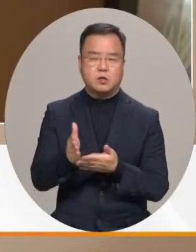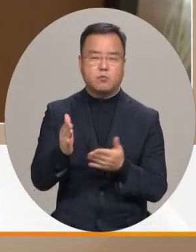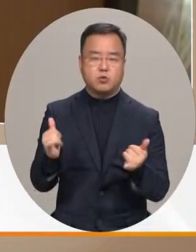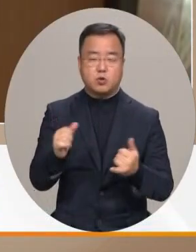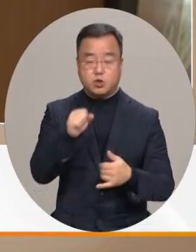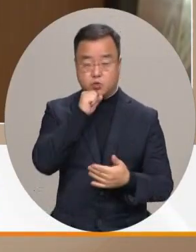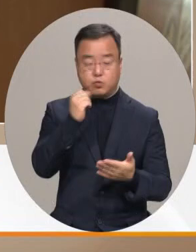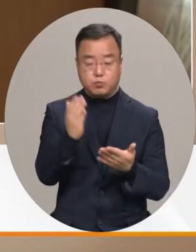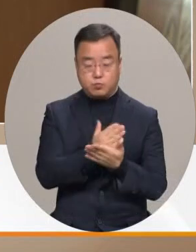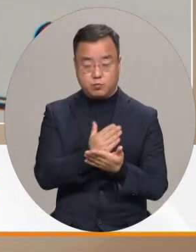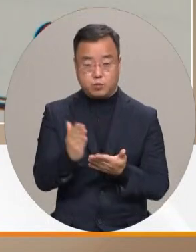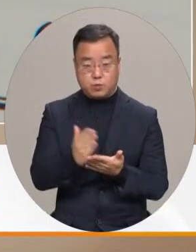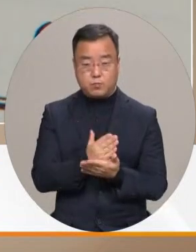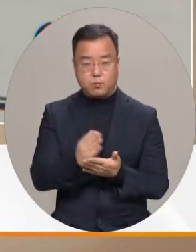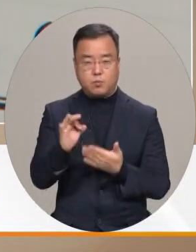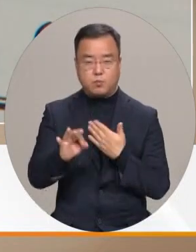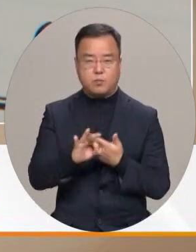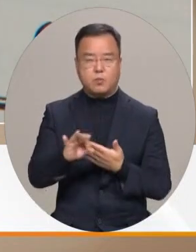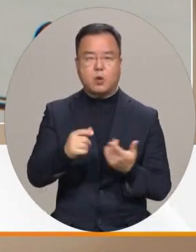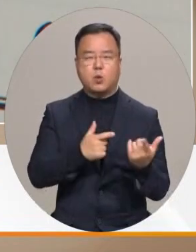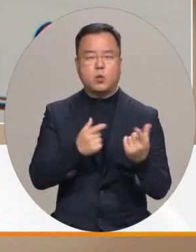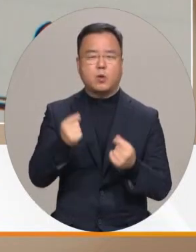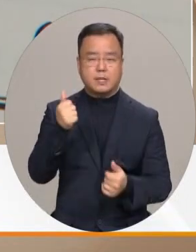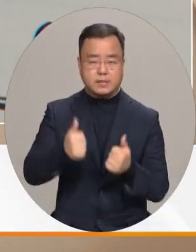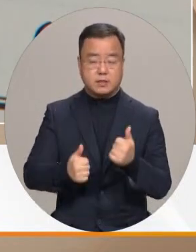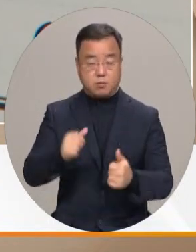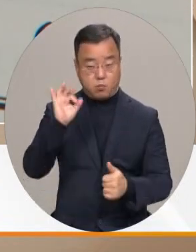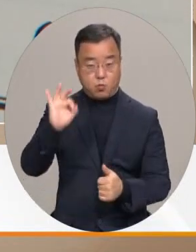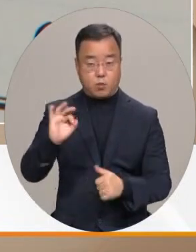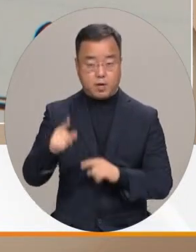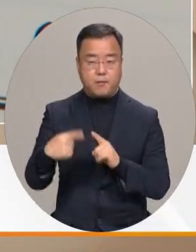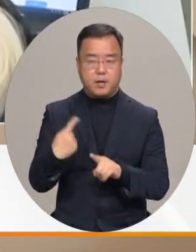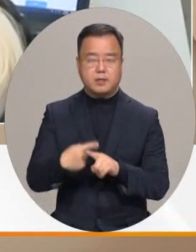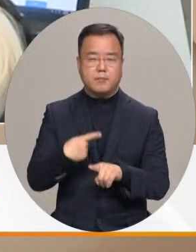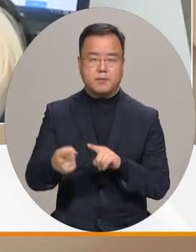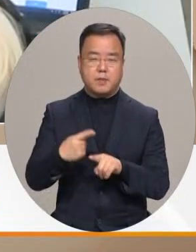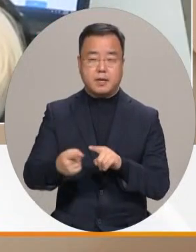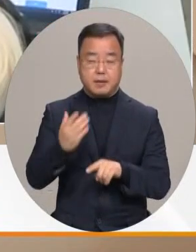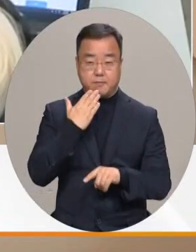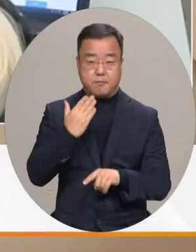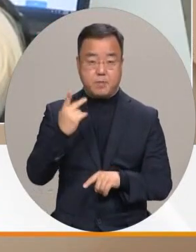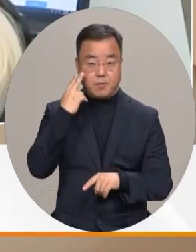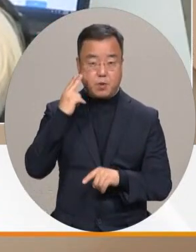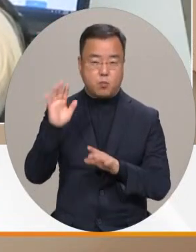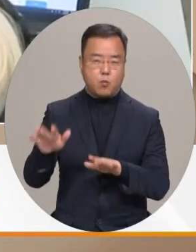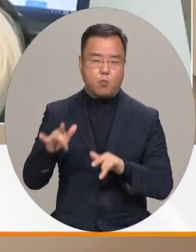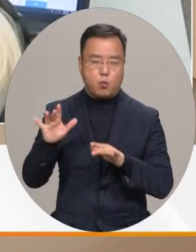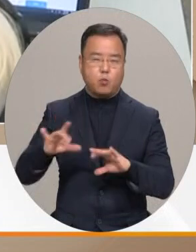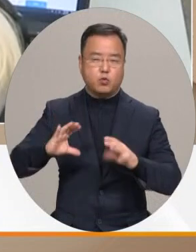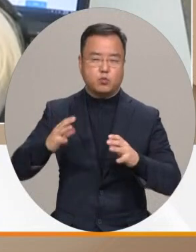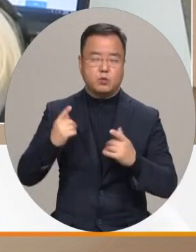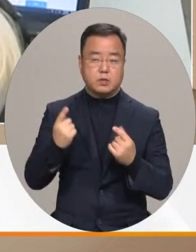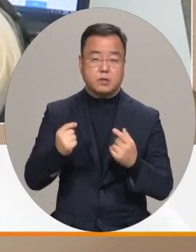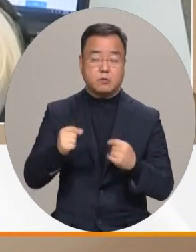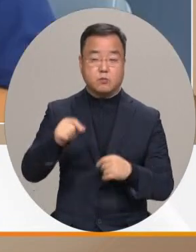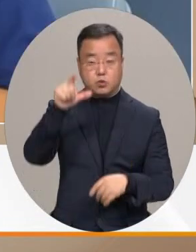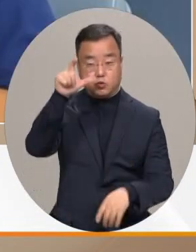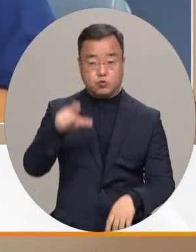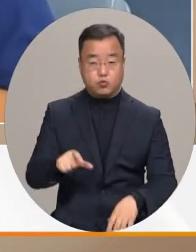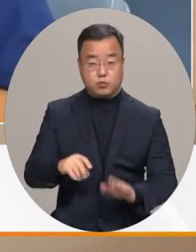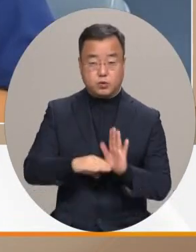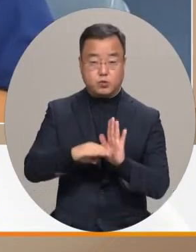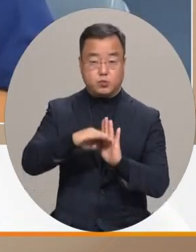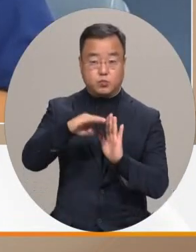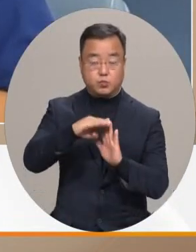배정하면 하나의 시험을 본 것처럼 평가할 수 있다는 겁니다 미국이나 호주 등에선이 같은 수직 척도로 학생의